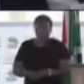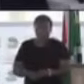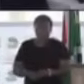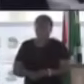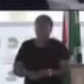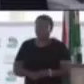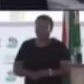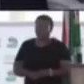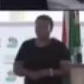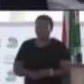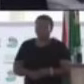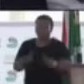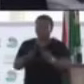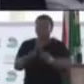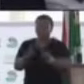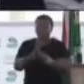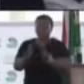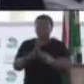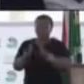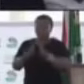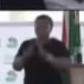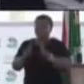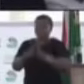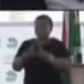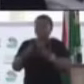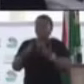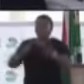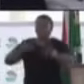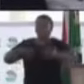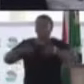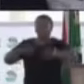ngalokhu ngithokoza kakhulu kusinikeza ithemba